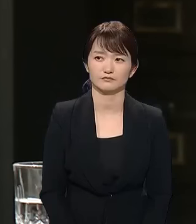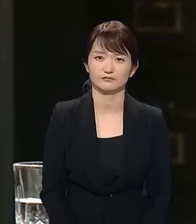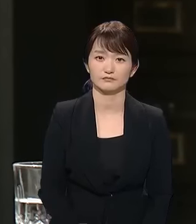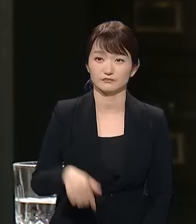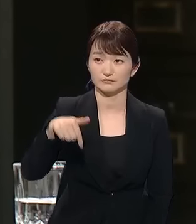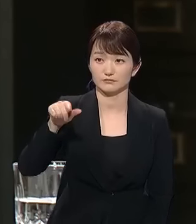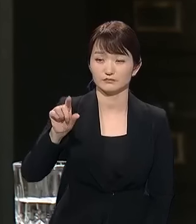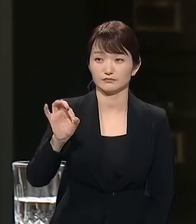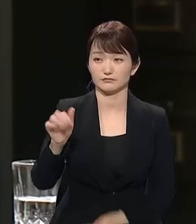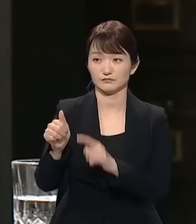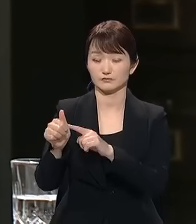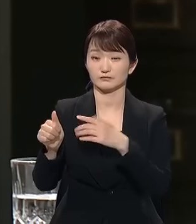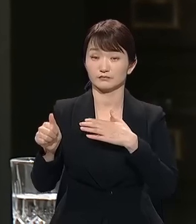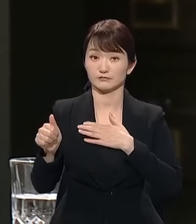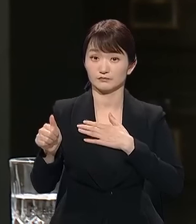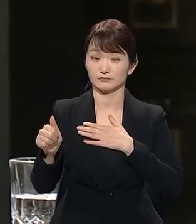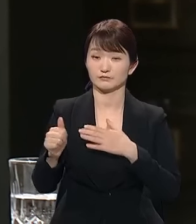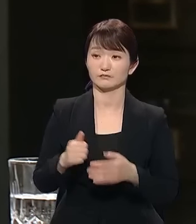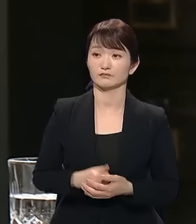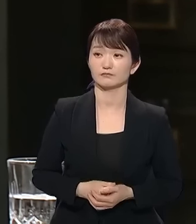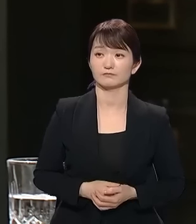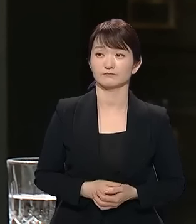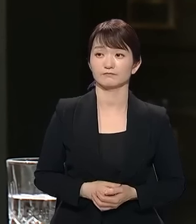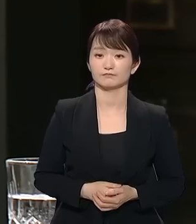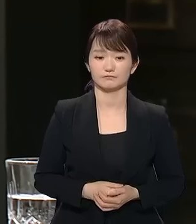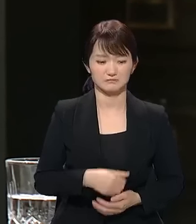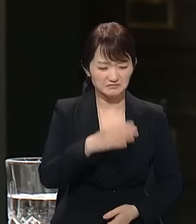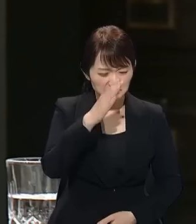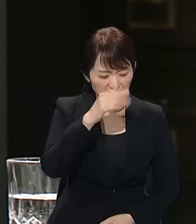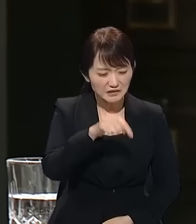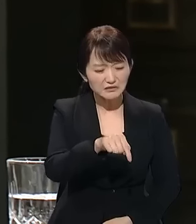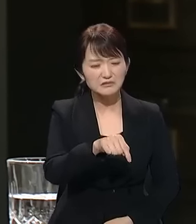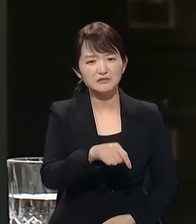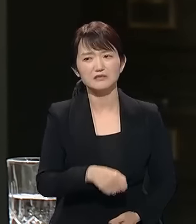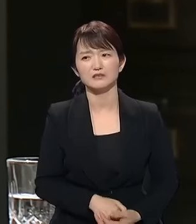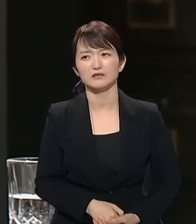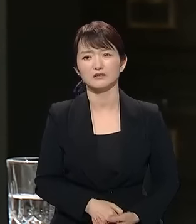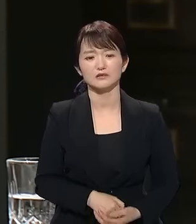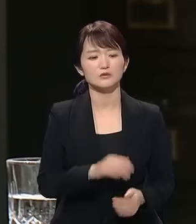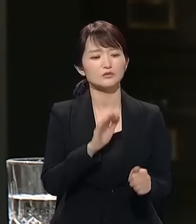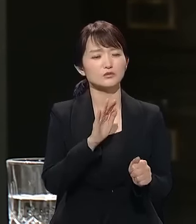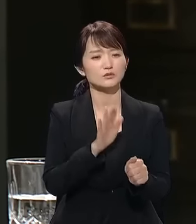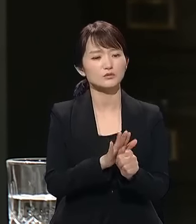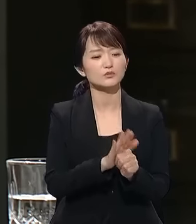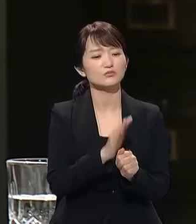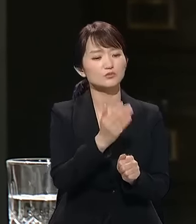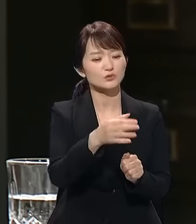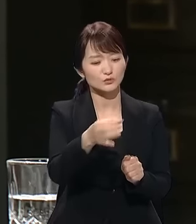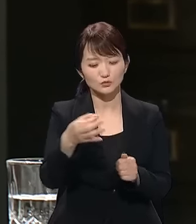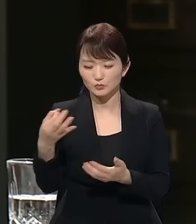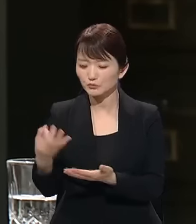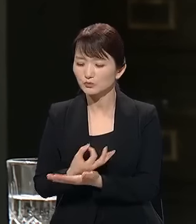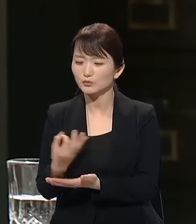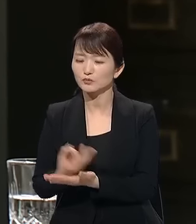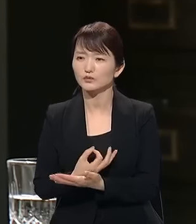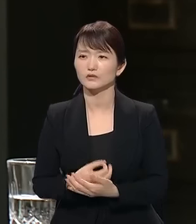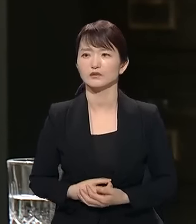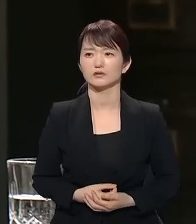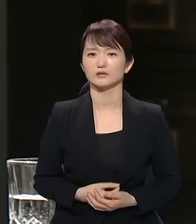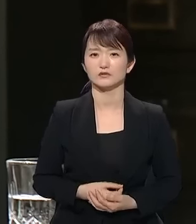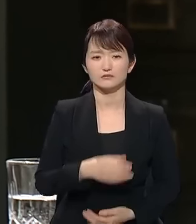씨가 나는 저 바보들한테 도움 주고 돈 버는 거야라고 했다는 거는